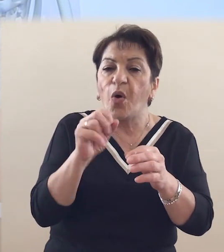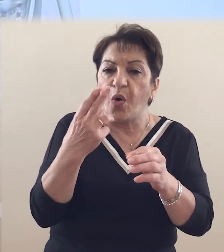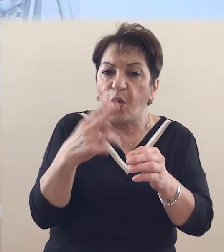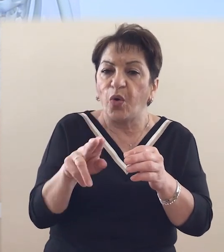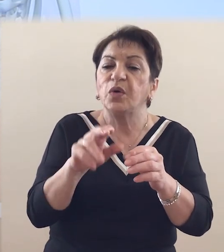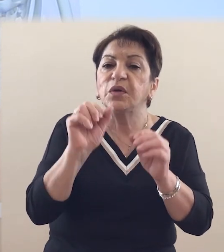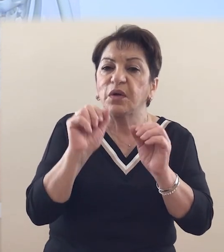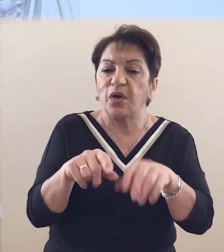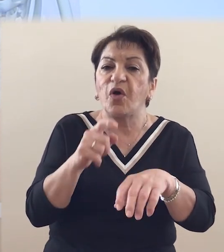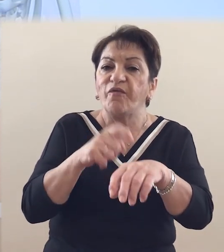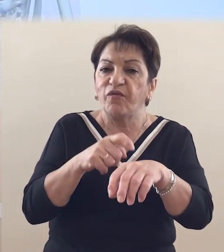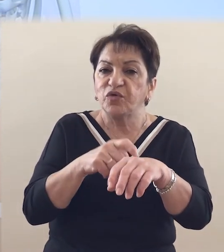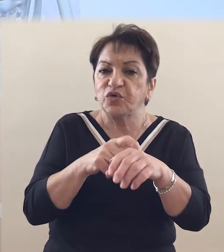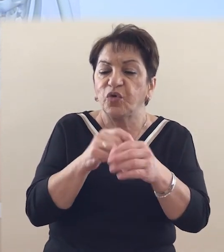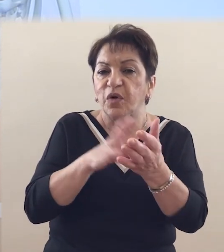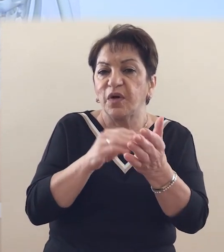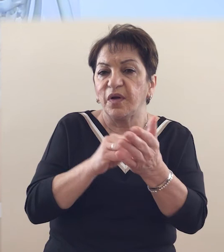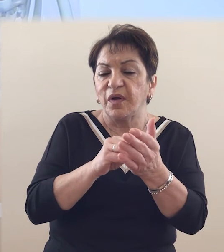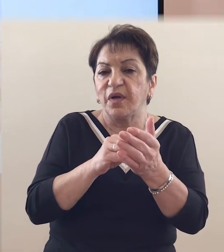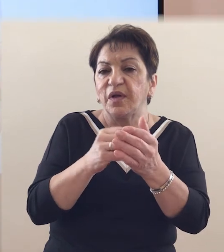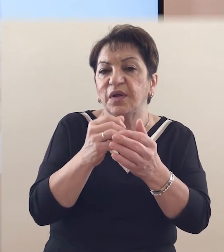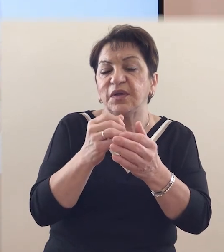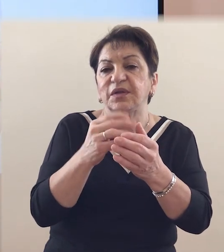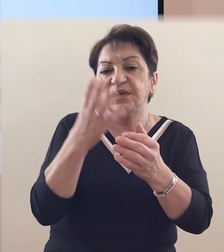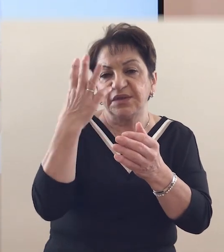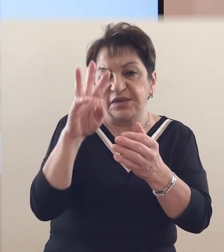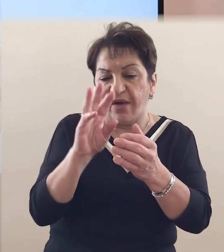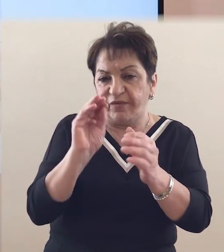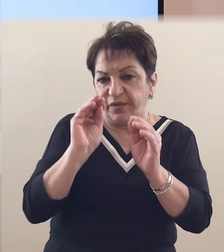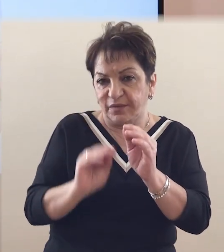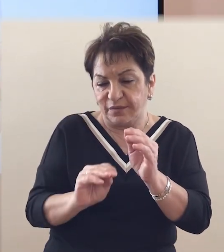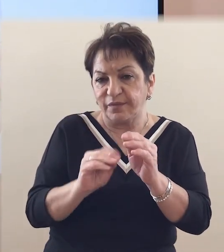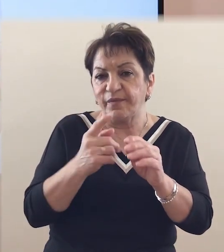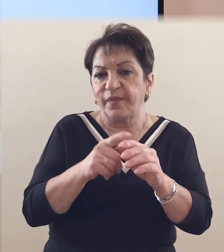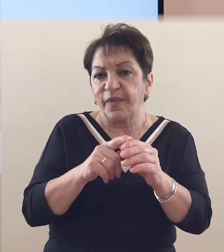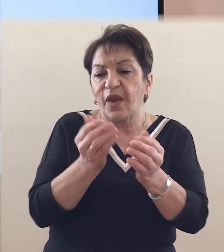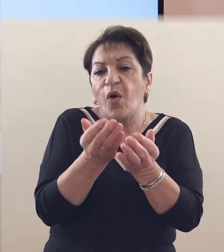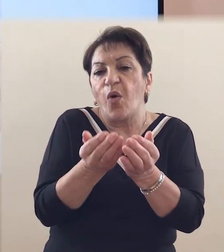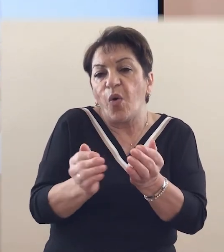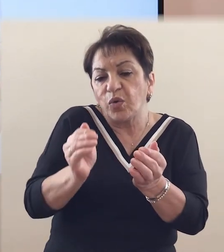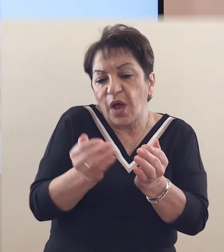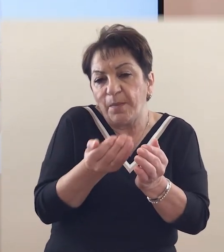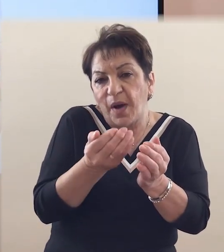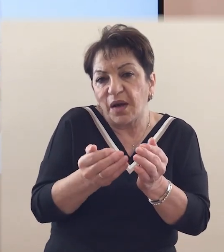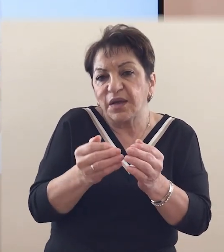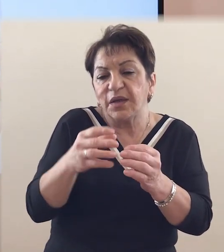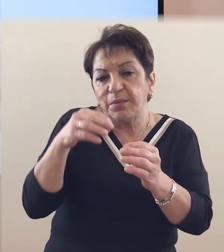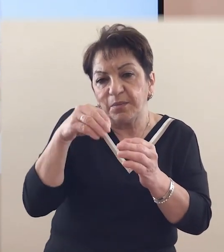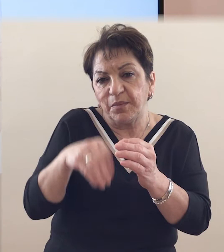է նաև ոսկրը ֆիքսել որոշակի դիրքում։ Դրա պատճառը հոդապարկի